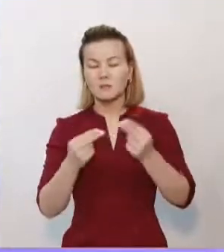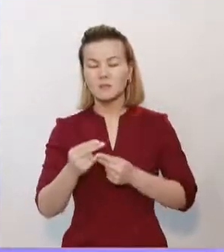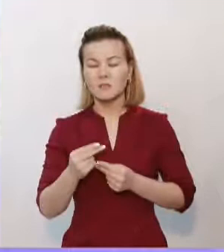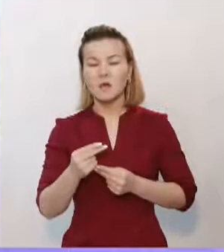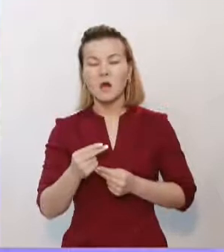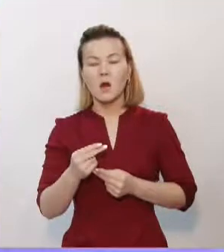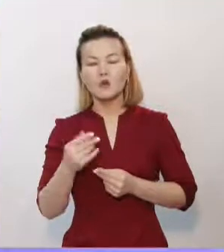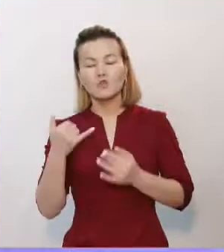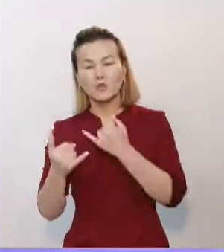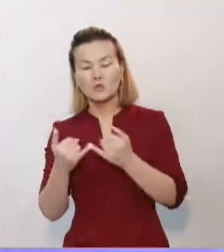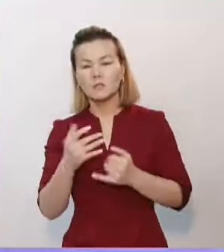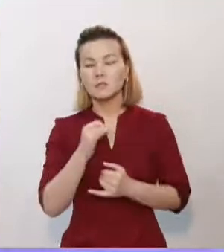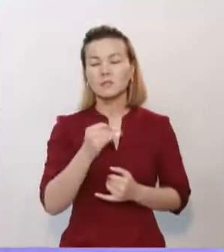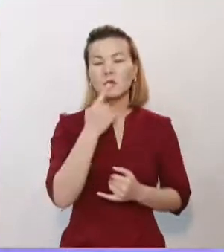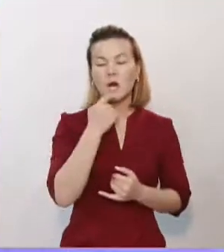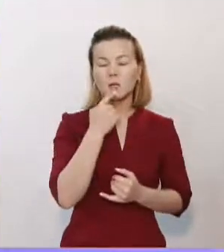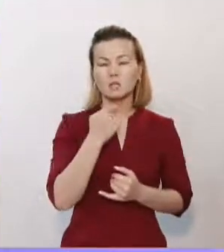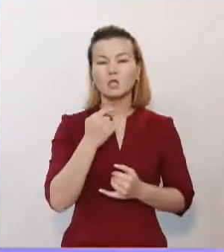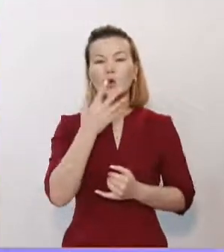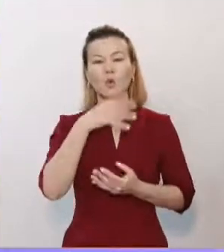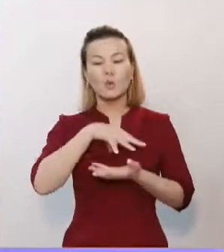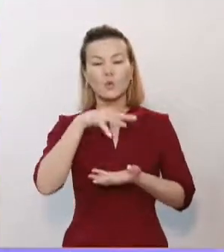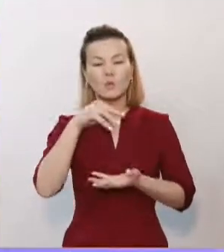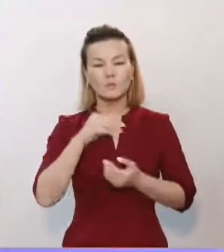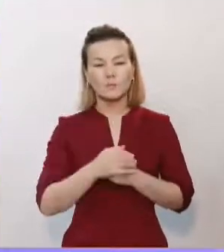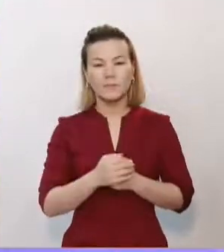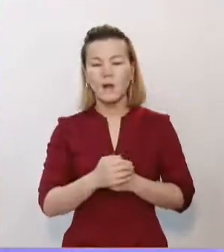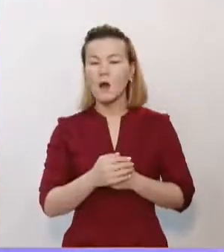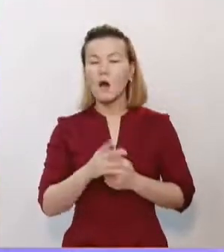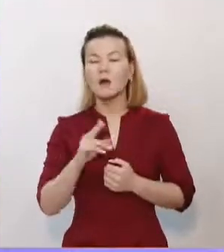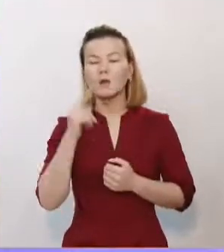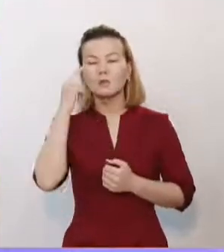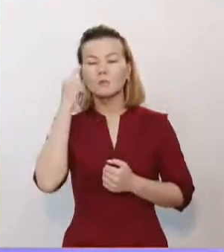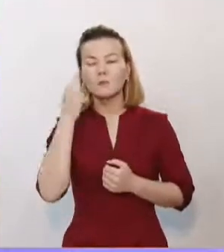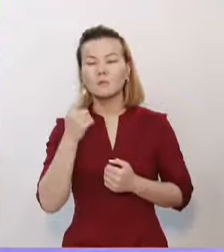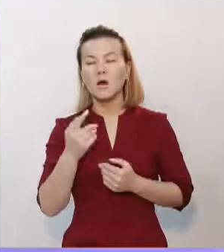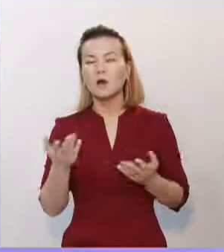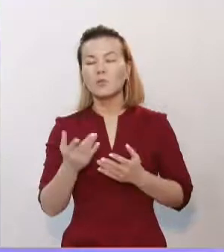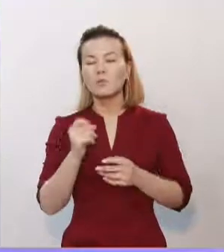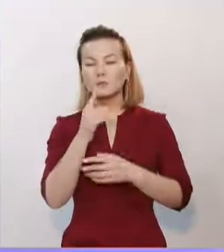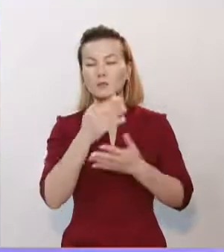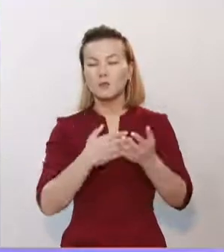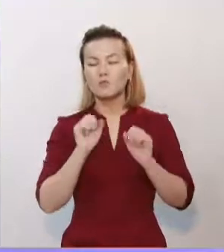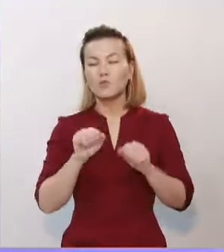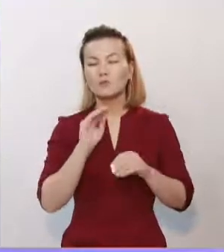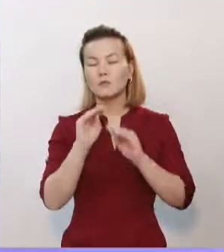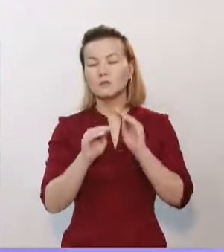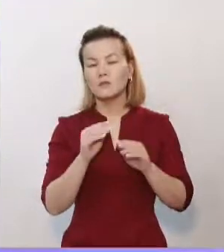и красные груши. Как вы думаете, какую задачу можно составить по этой